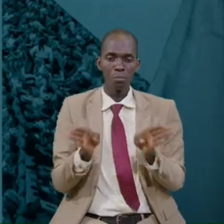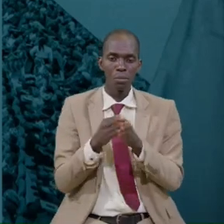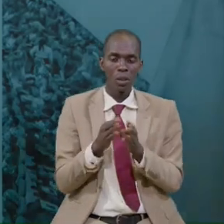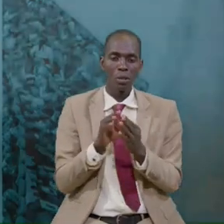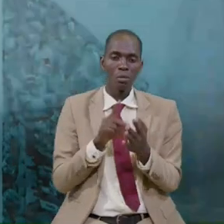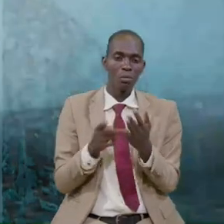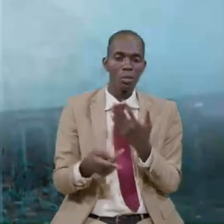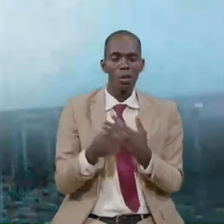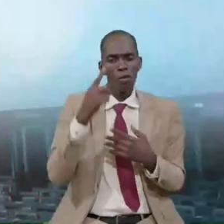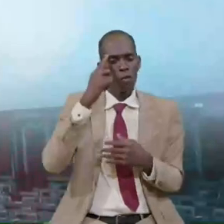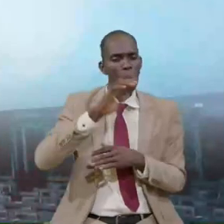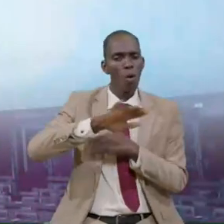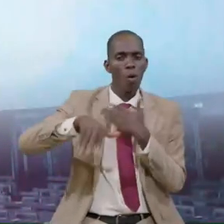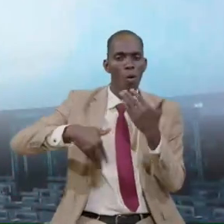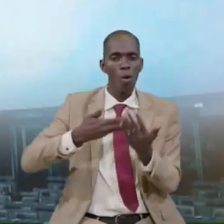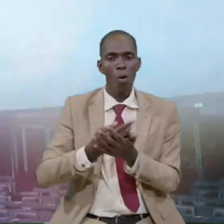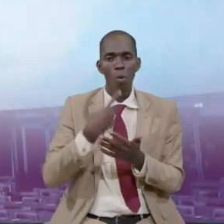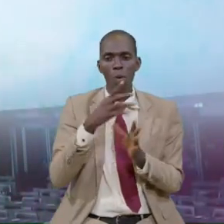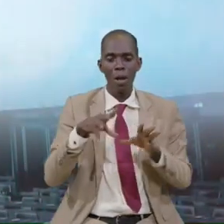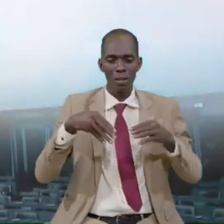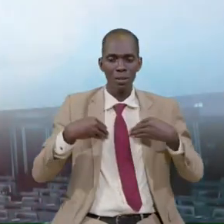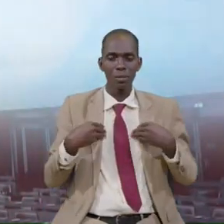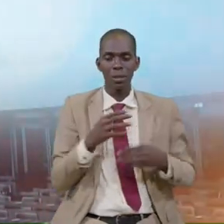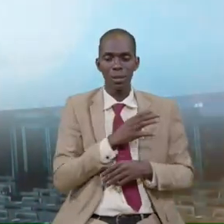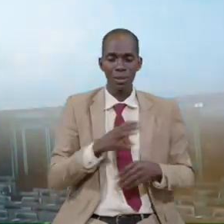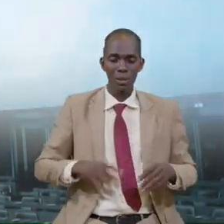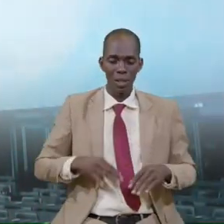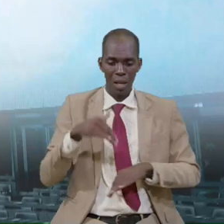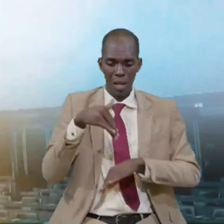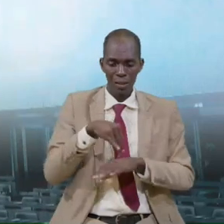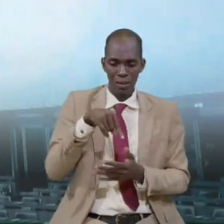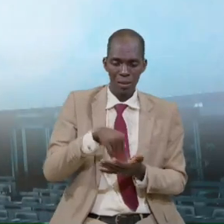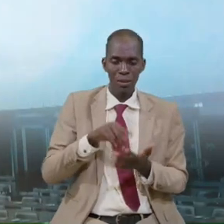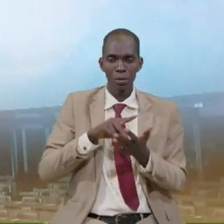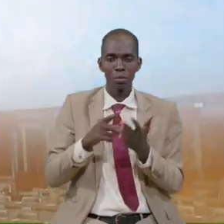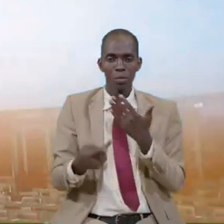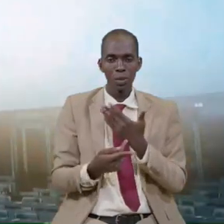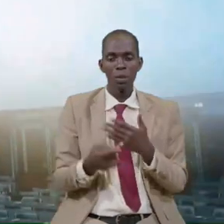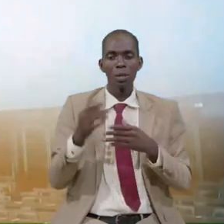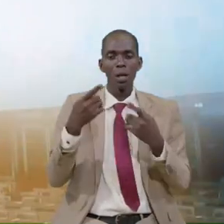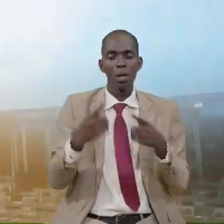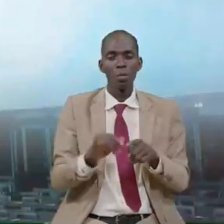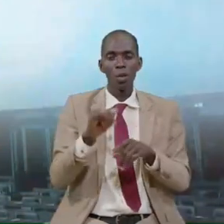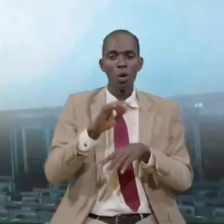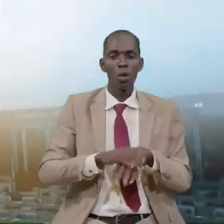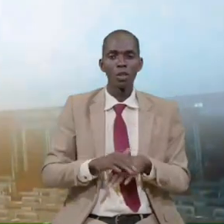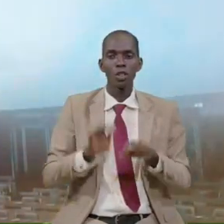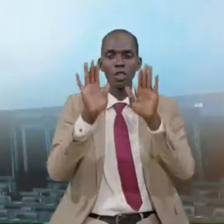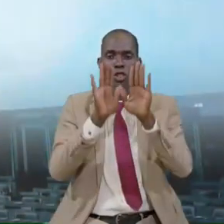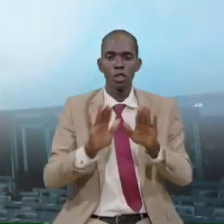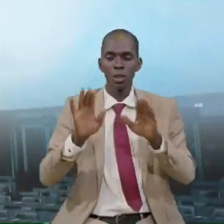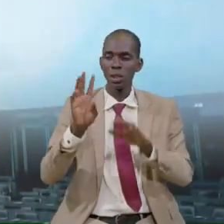le banquet spécial pour les croyants qui ont donné leur vie au Seigneur au cours de la croisade le dimanche